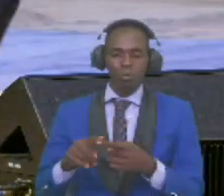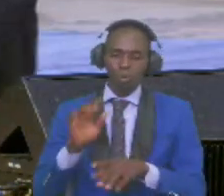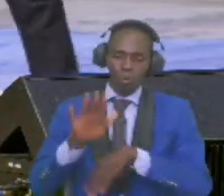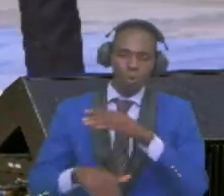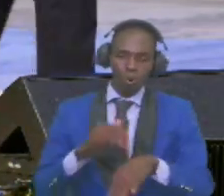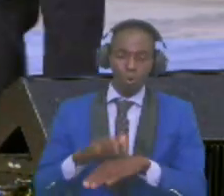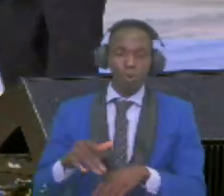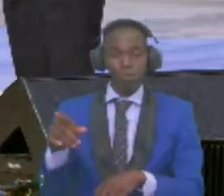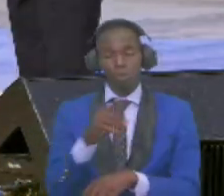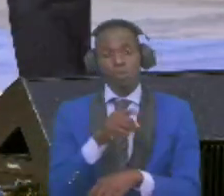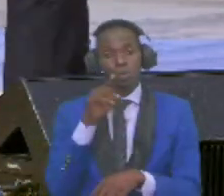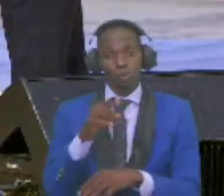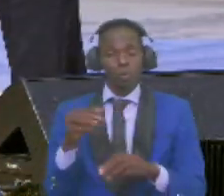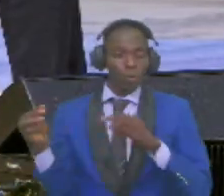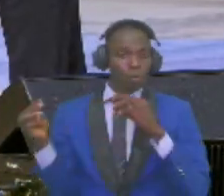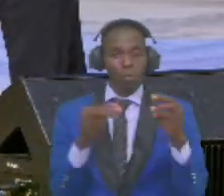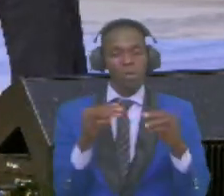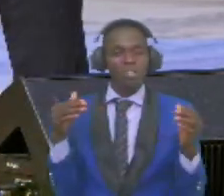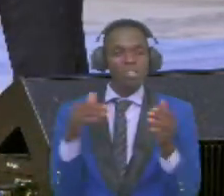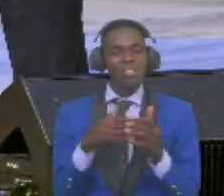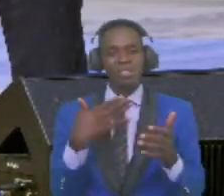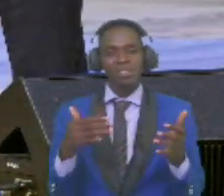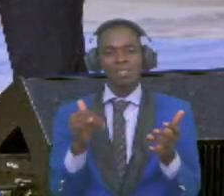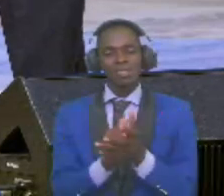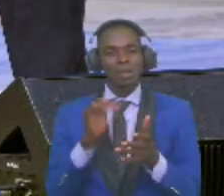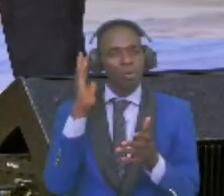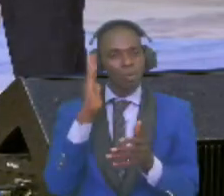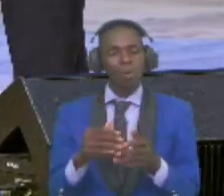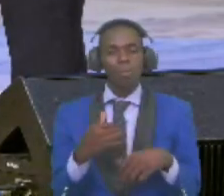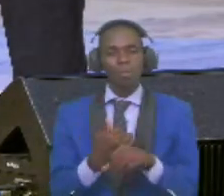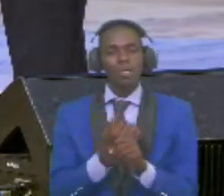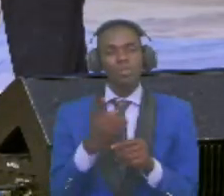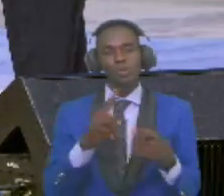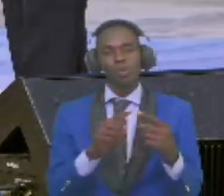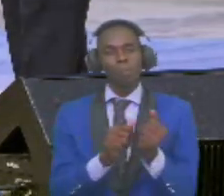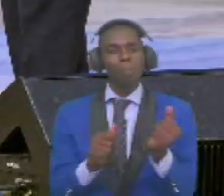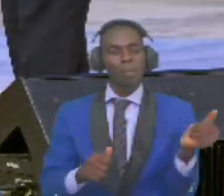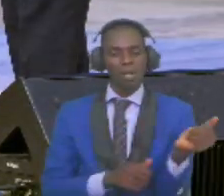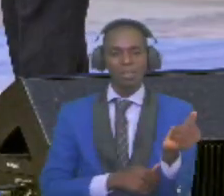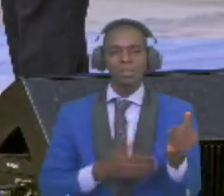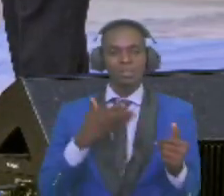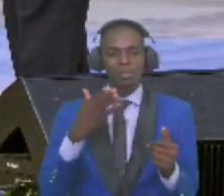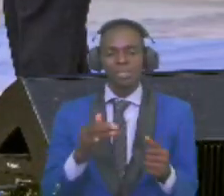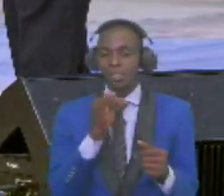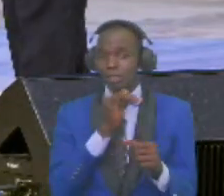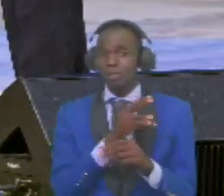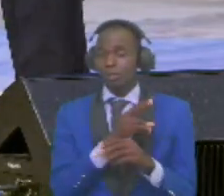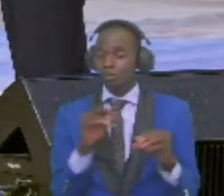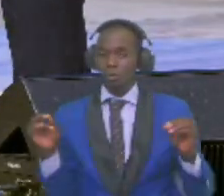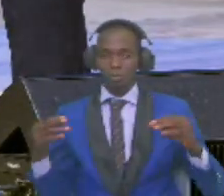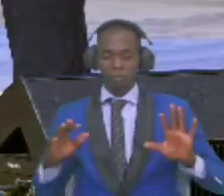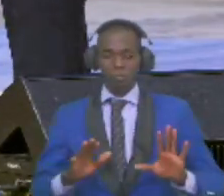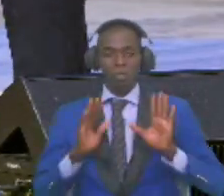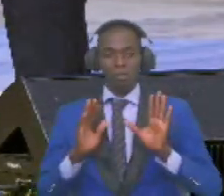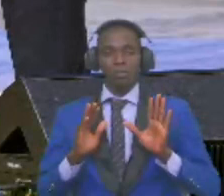vous vous venez la guerre toutes les choses qui veulent vous faire retrouver à